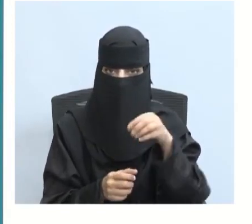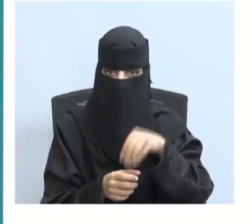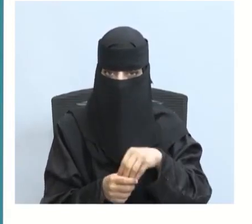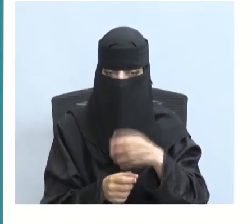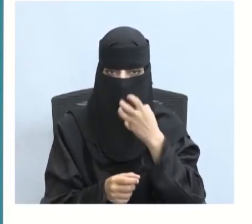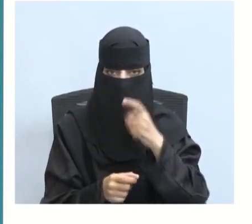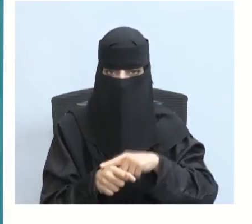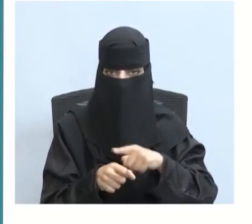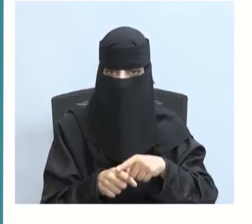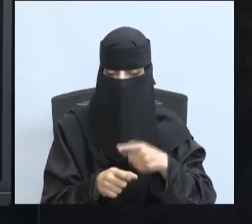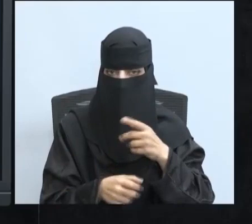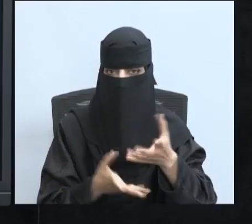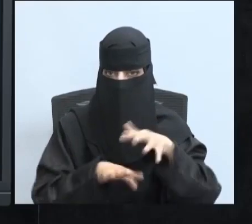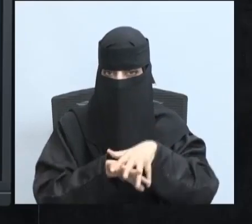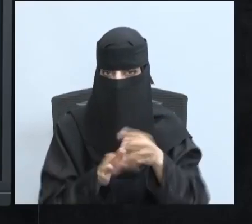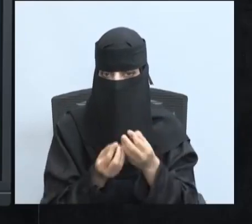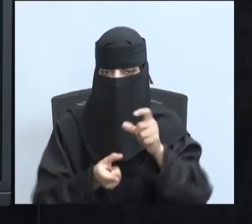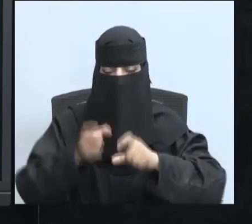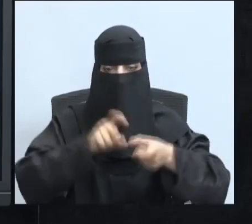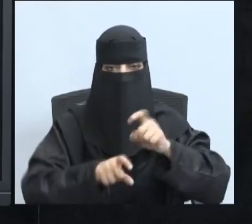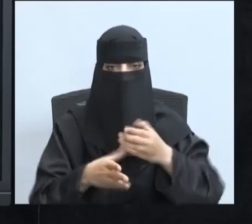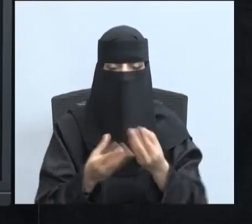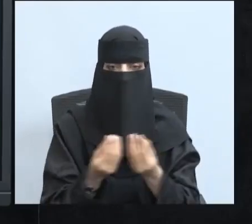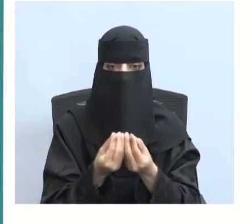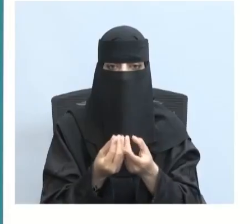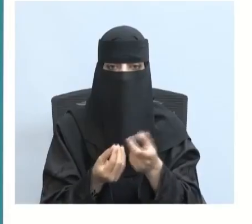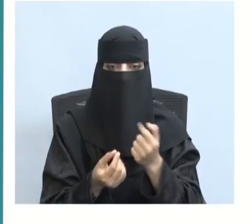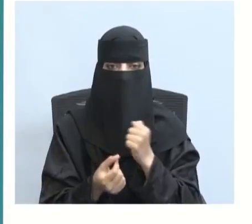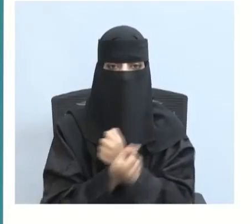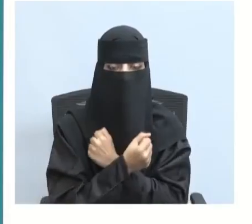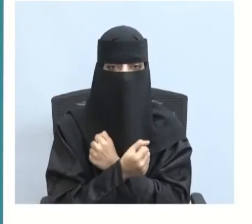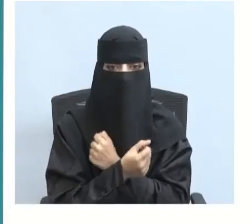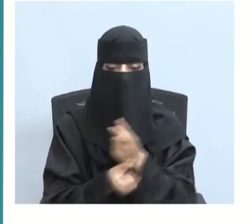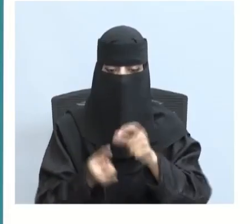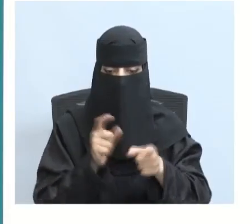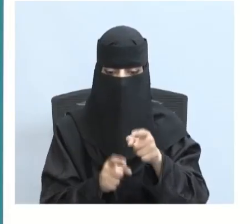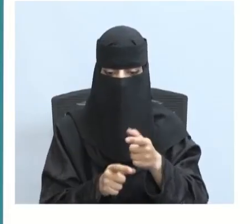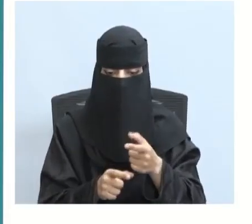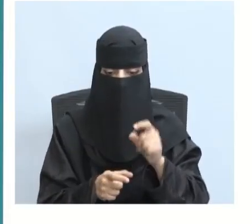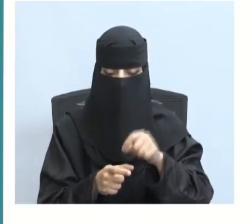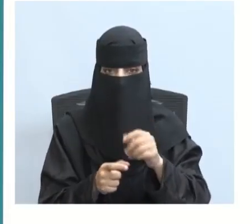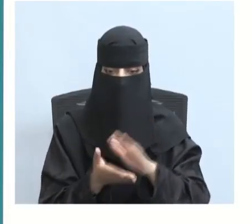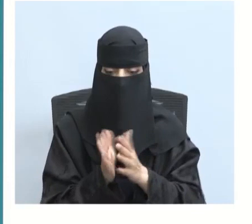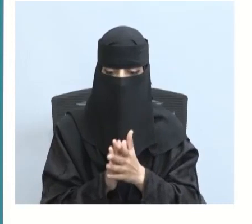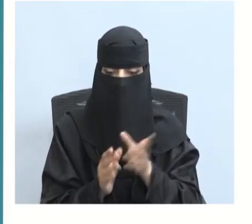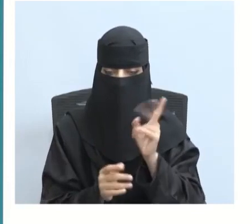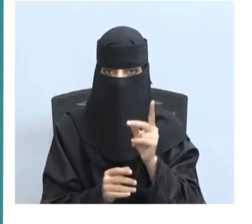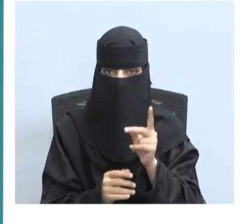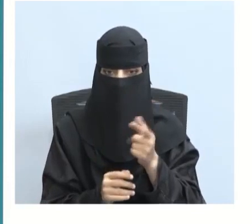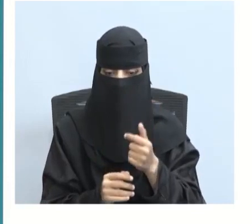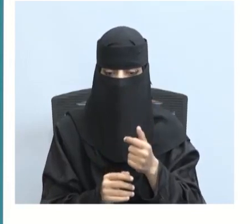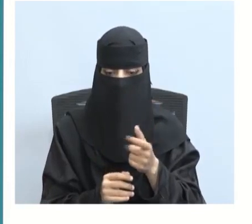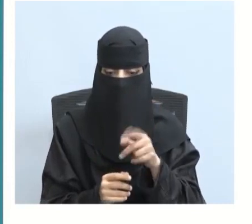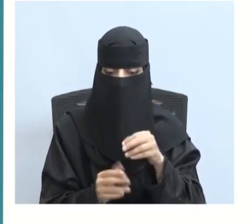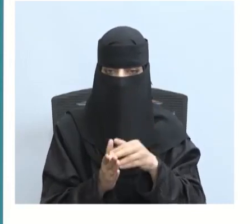حراريه اذا تبدا تفاعلات كيميائي اذا هي طاقه كيميائيه في الخبز بعد ذلك